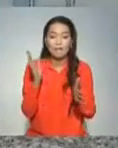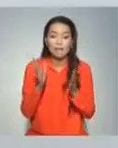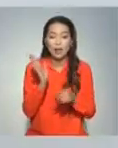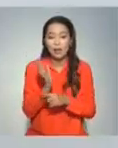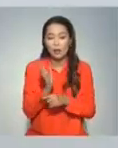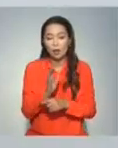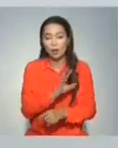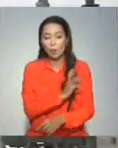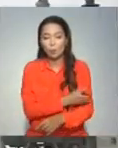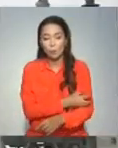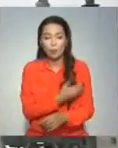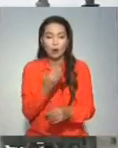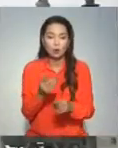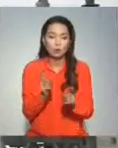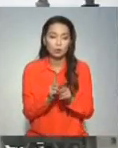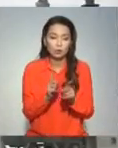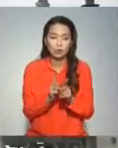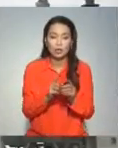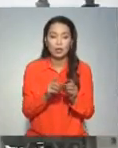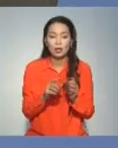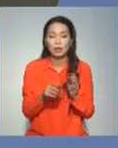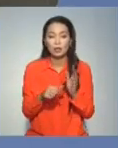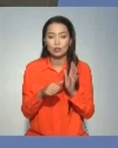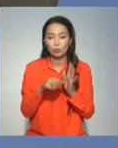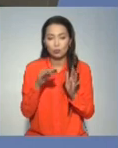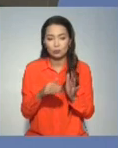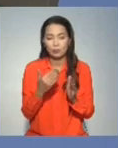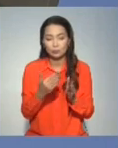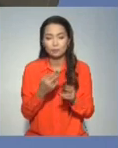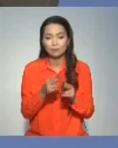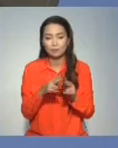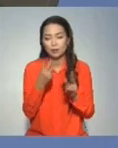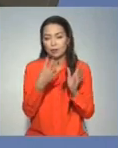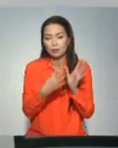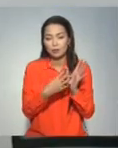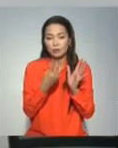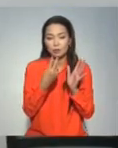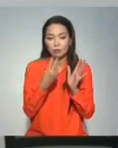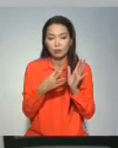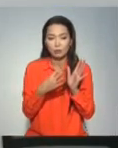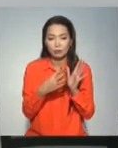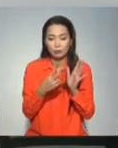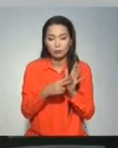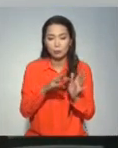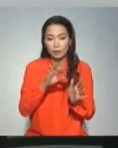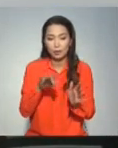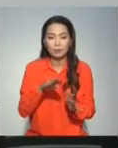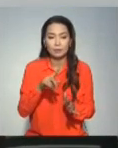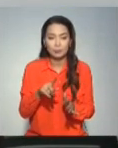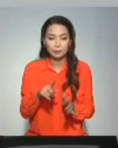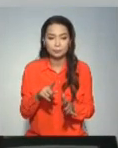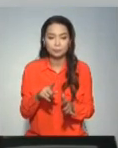ветроэлектростанцию мощностью 206 мегаватт стоимостью около 98 миллиардов тенге. Данное